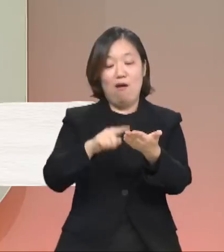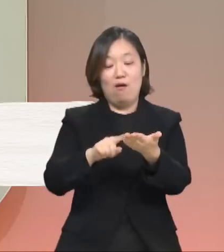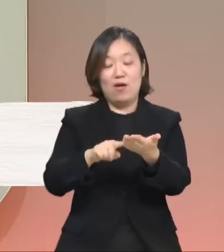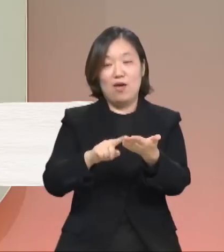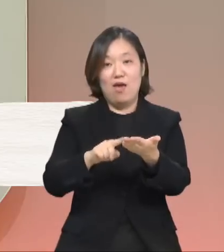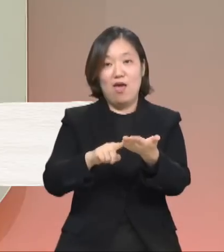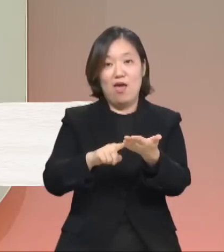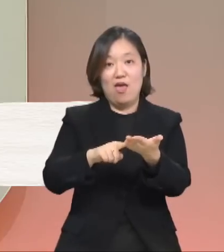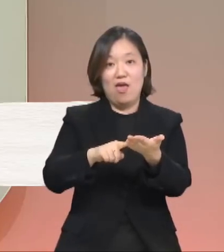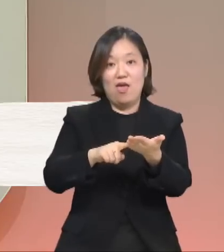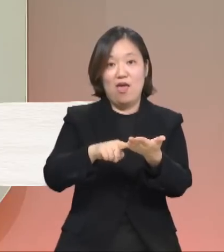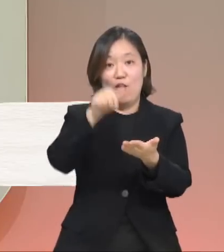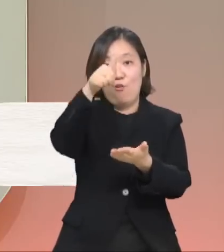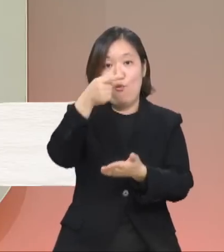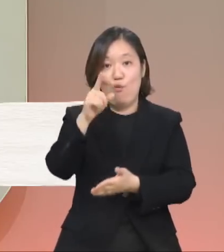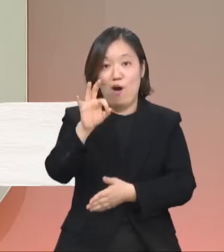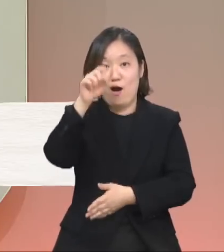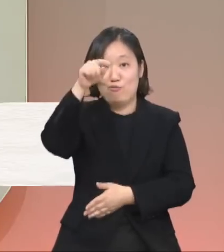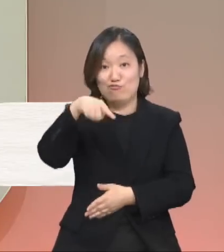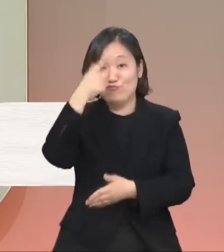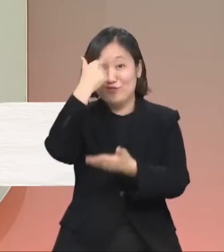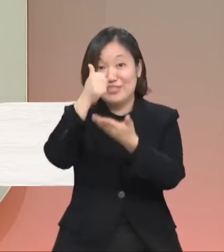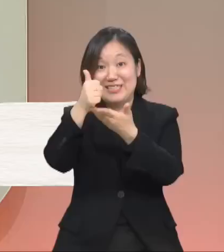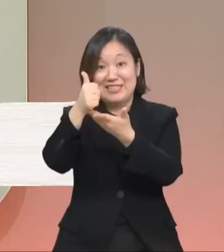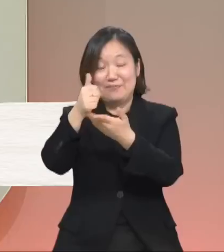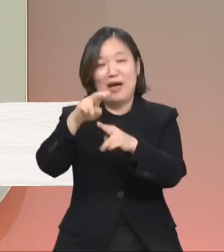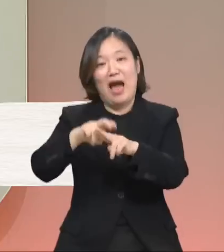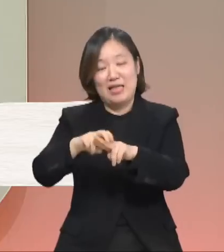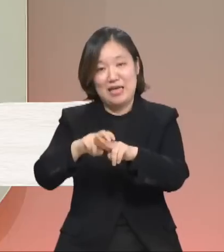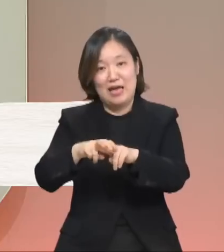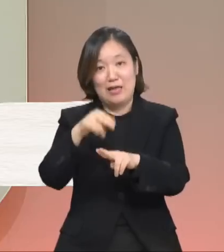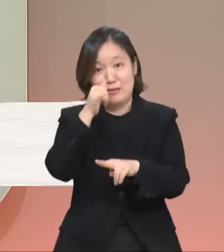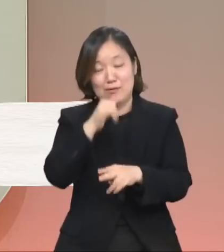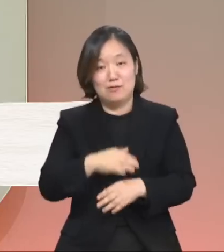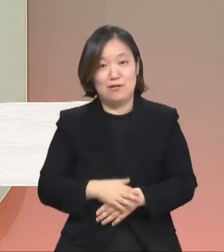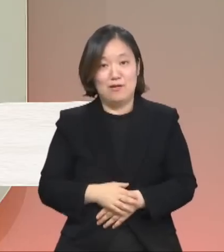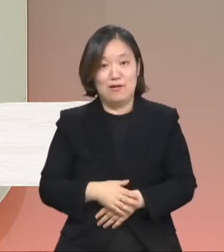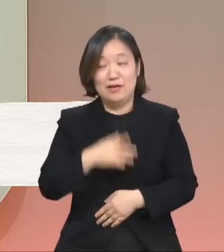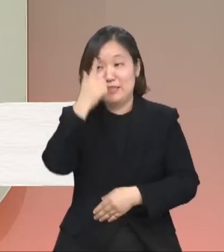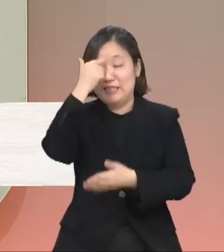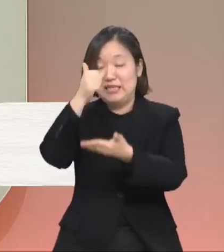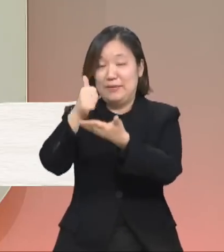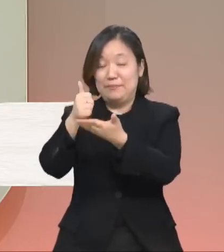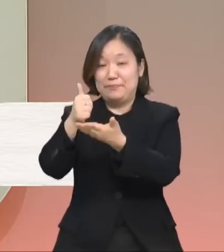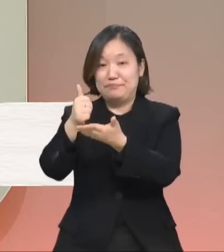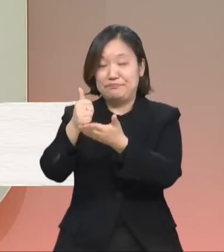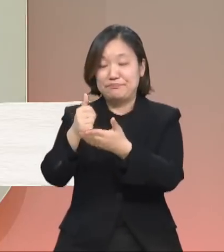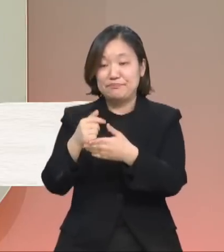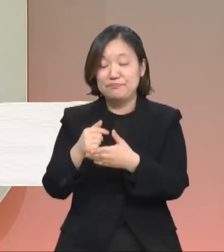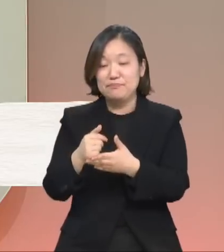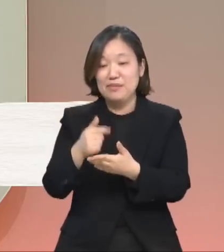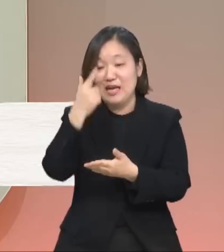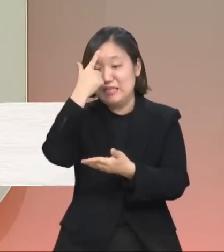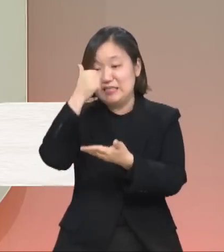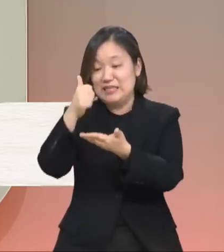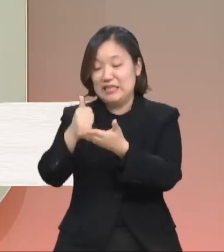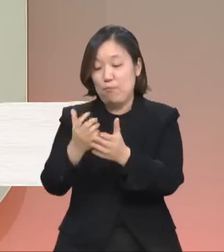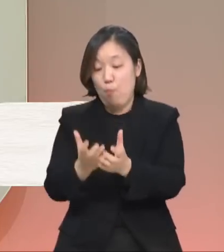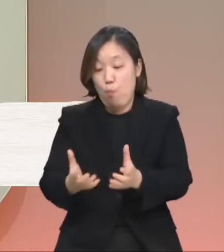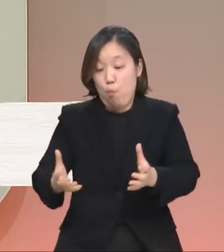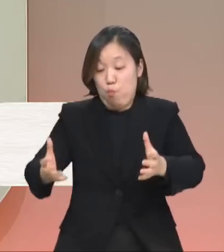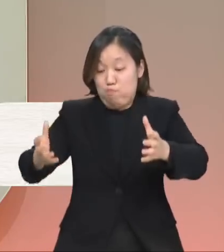스님은 승복을 입고 계셨고 한 손에는 보라색 주머니를 가지고